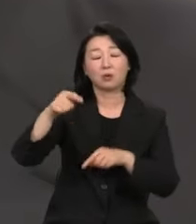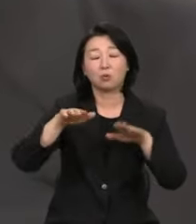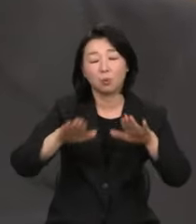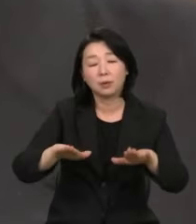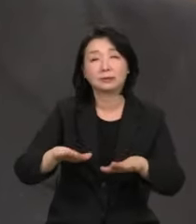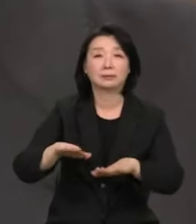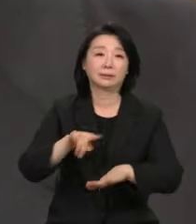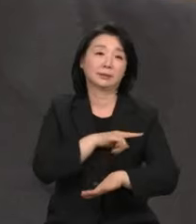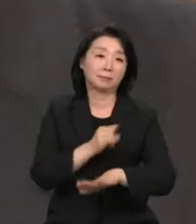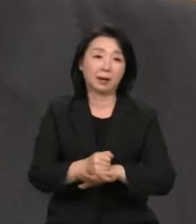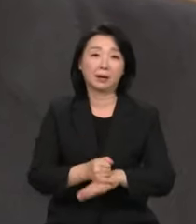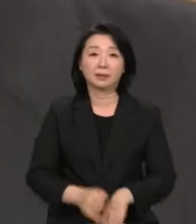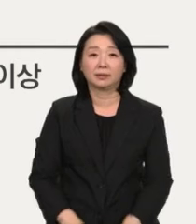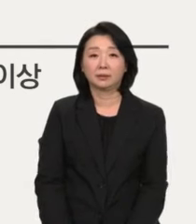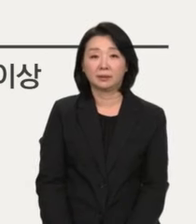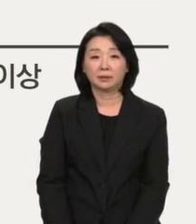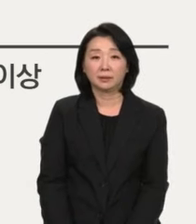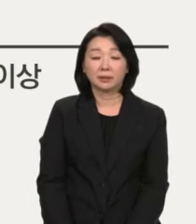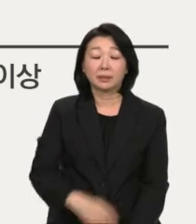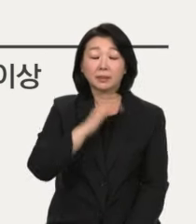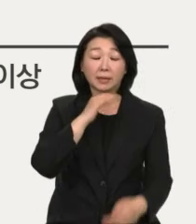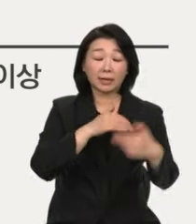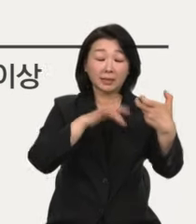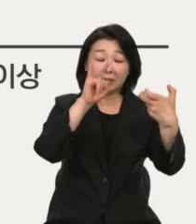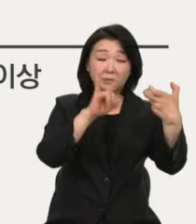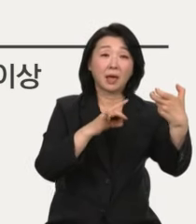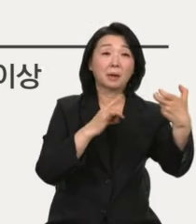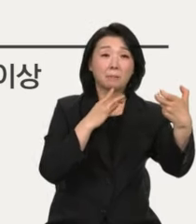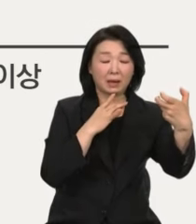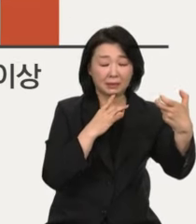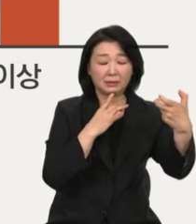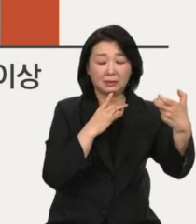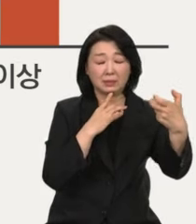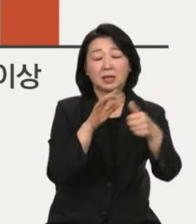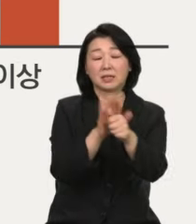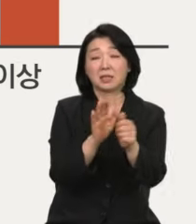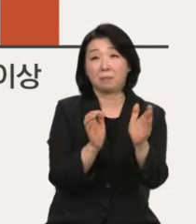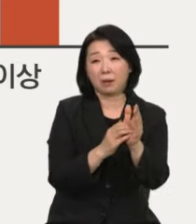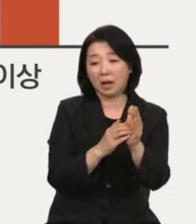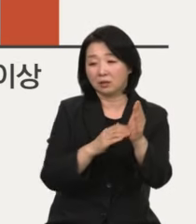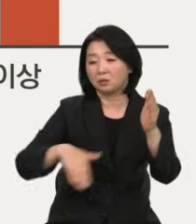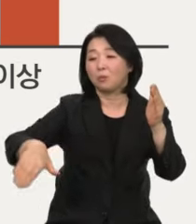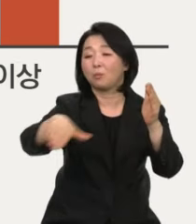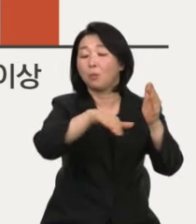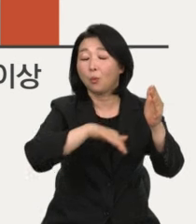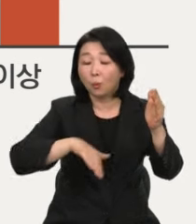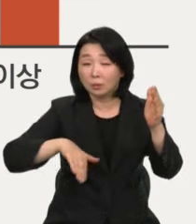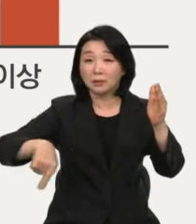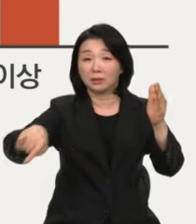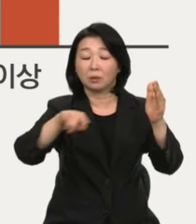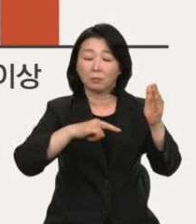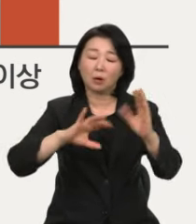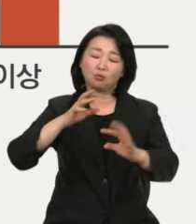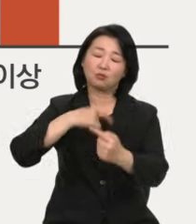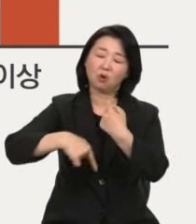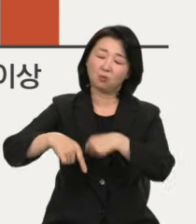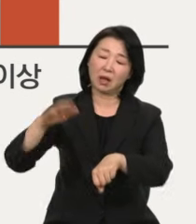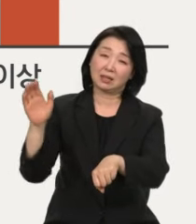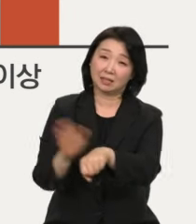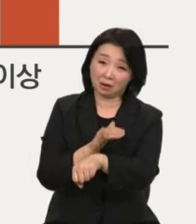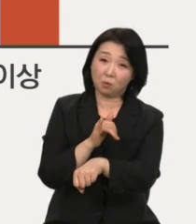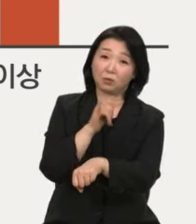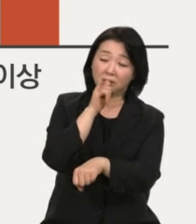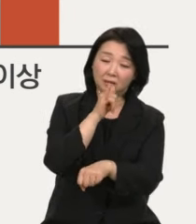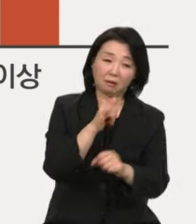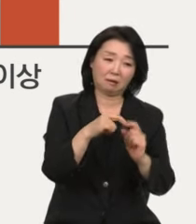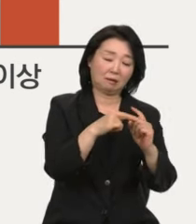낮은 수치입니다. 70대를 제외한 전 연령대에서 국정운영을 잘 못한다는 답변이 잘한다는